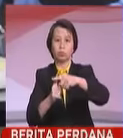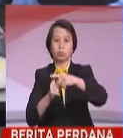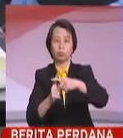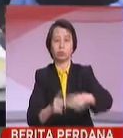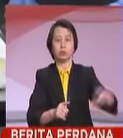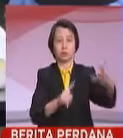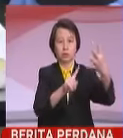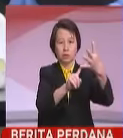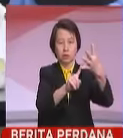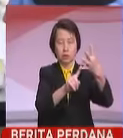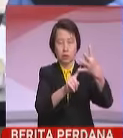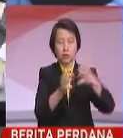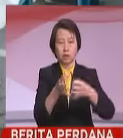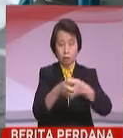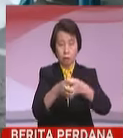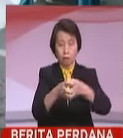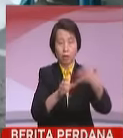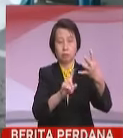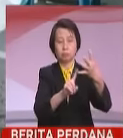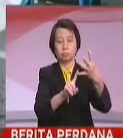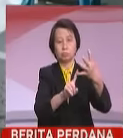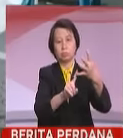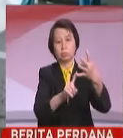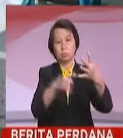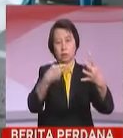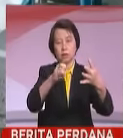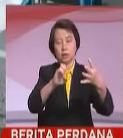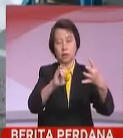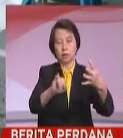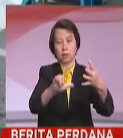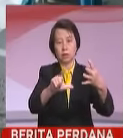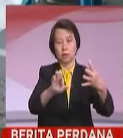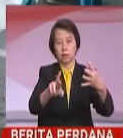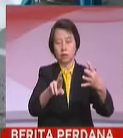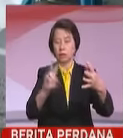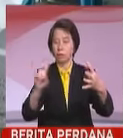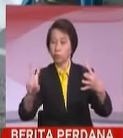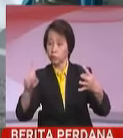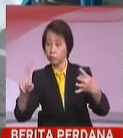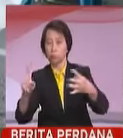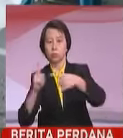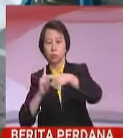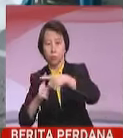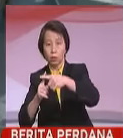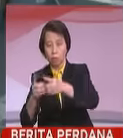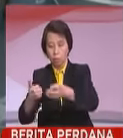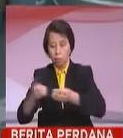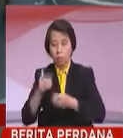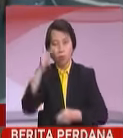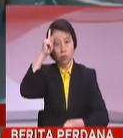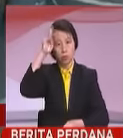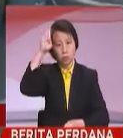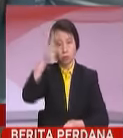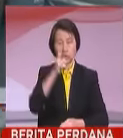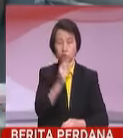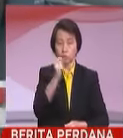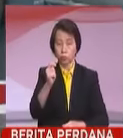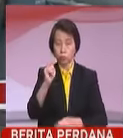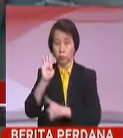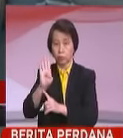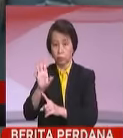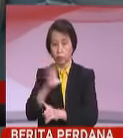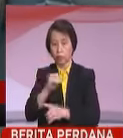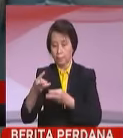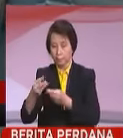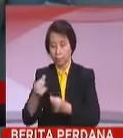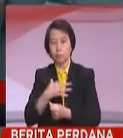dikesan positif. Dan kluster keempat iaitu kluster Hilir dengan 21 kes positif dikesan di daerah Kota Baru, Tumpat, Bacok dan